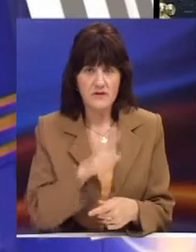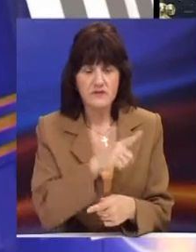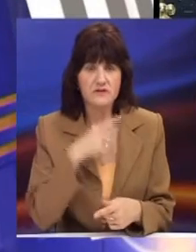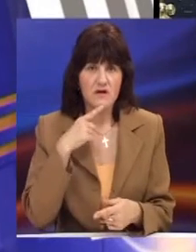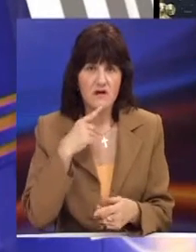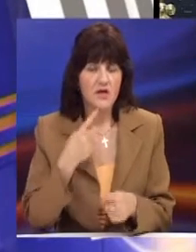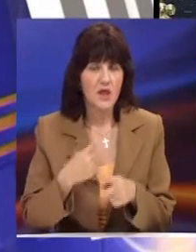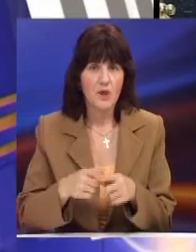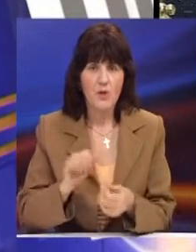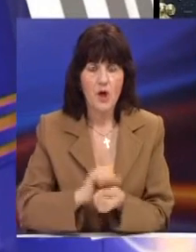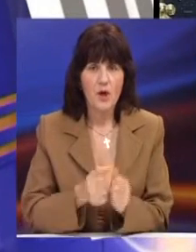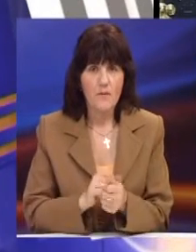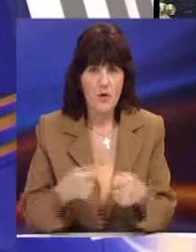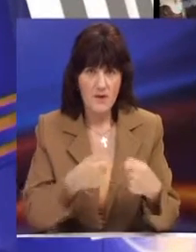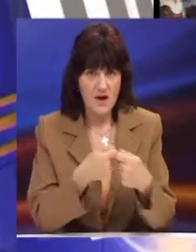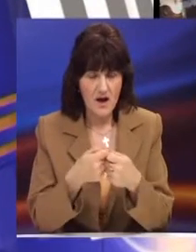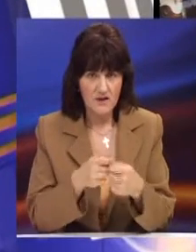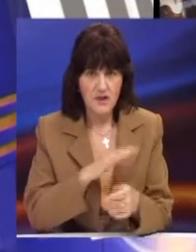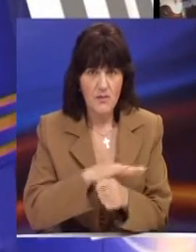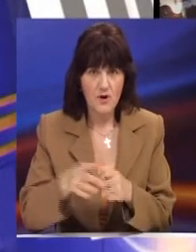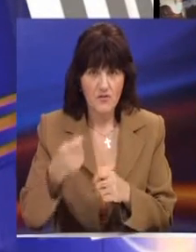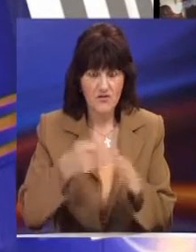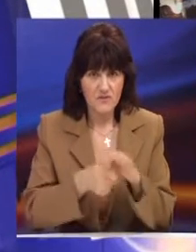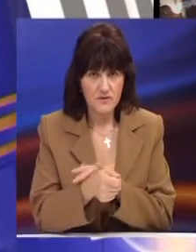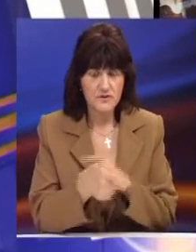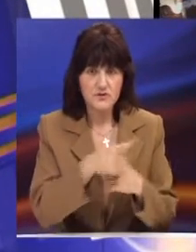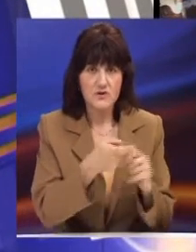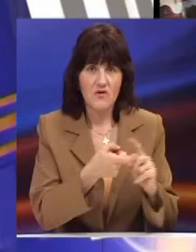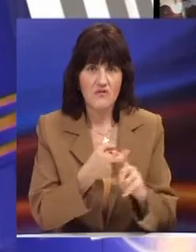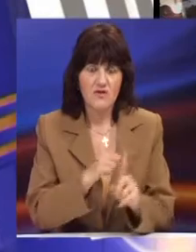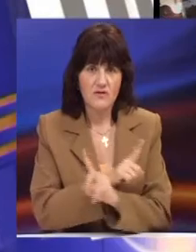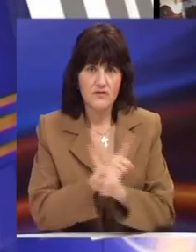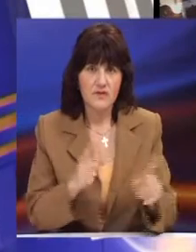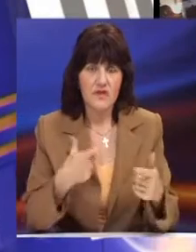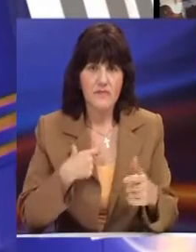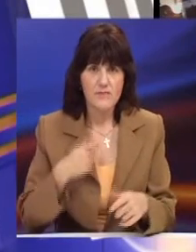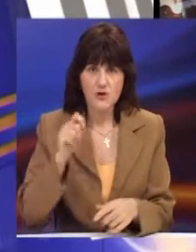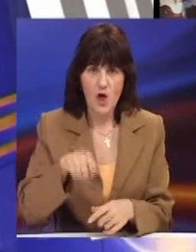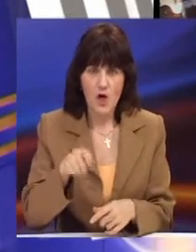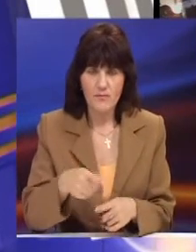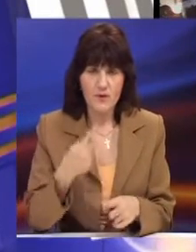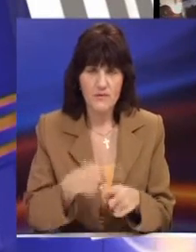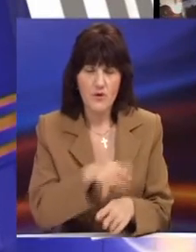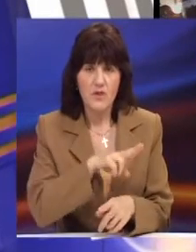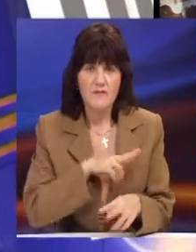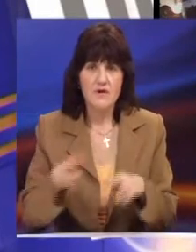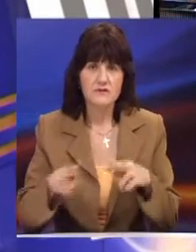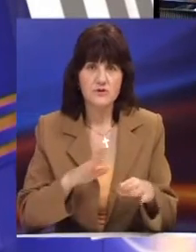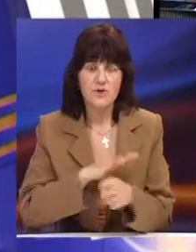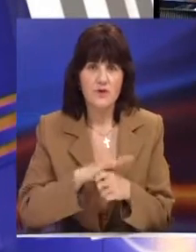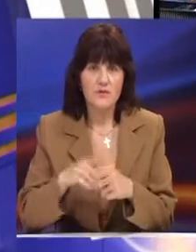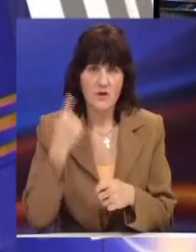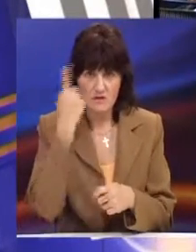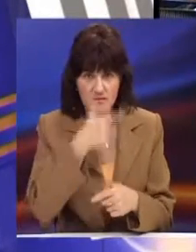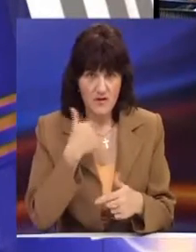Agencija za borbu protiv korupcije utvrdila da je Janjić u sukobu interesa jer je istovremeno odbornik i član Skupštine društva